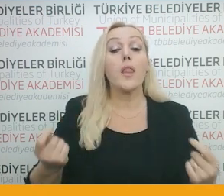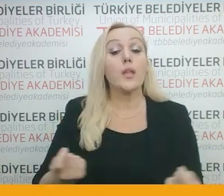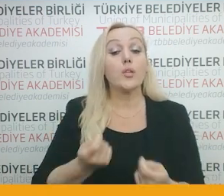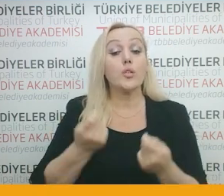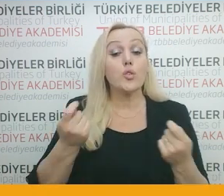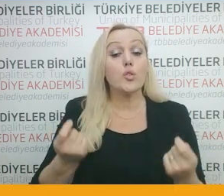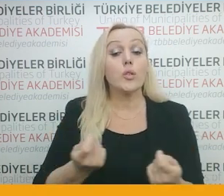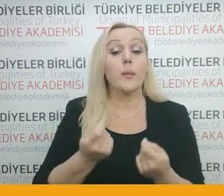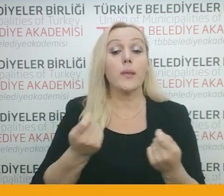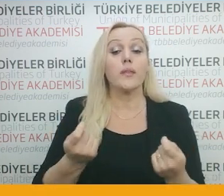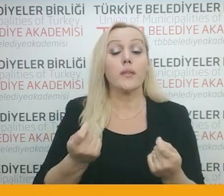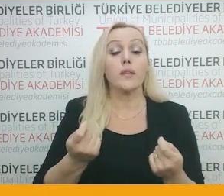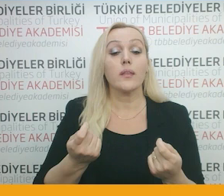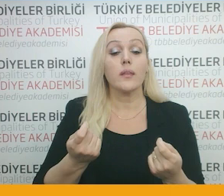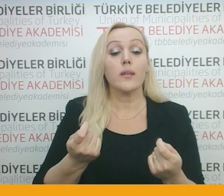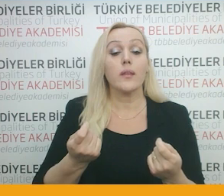bir mali işlemin